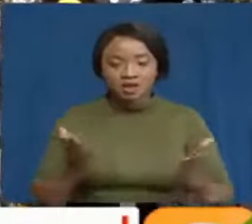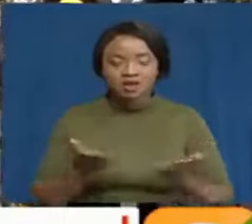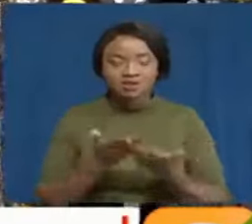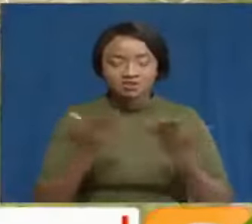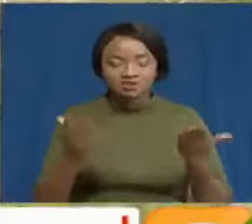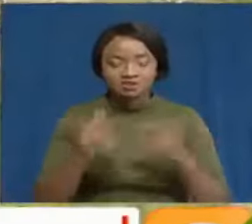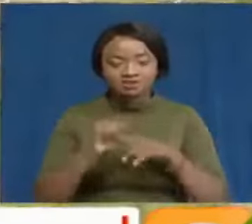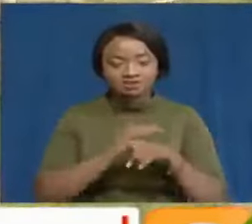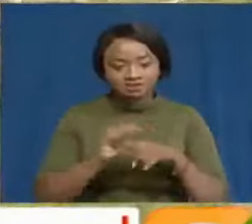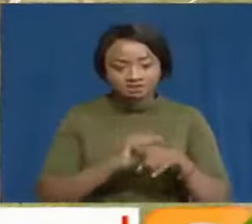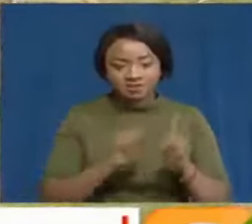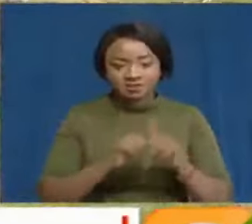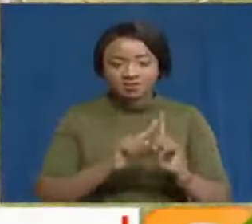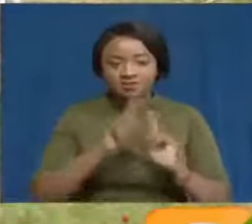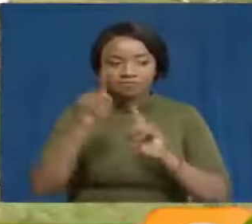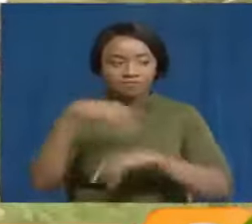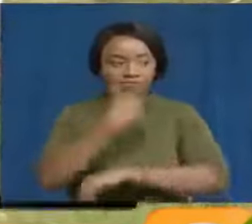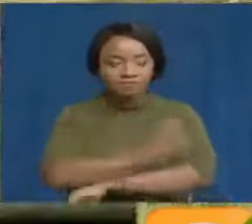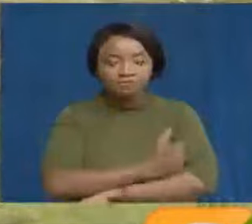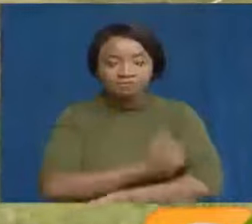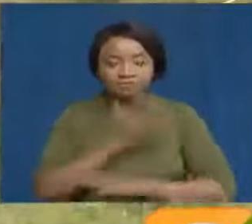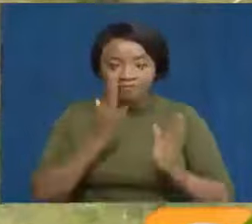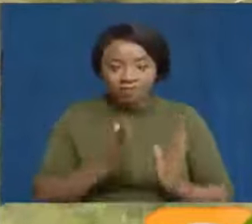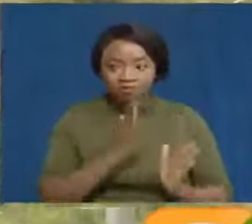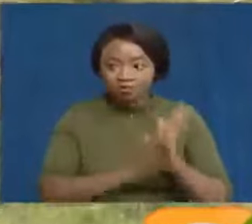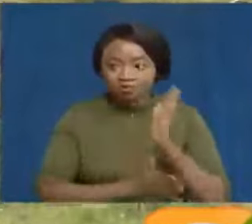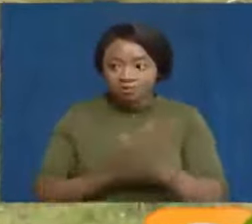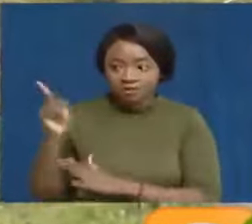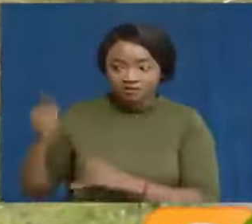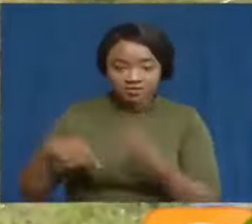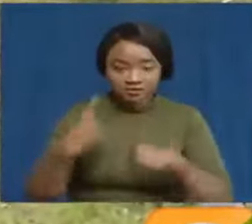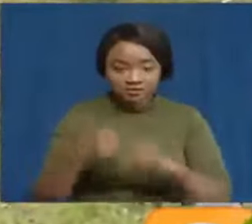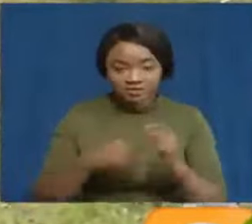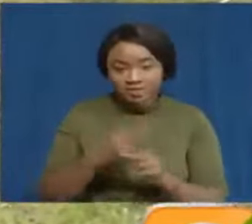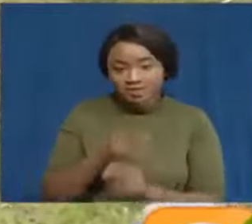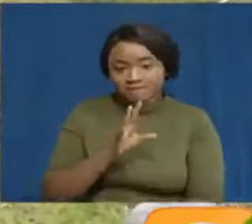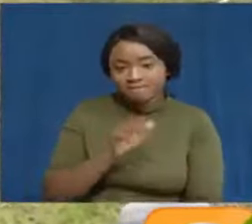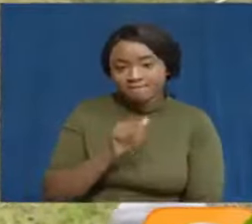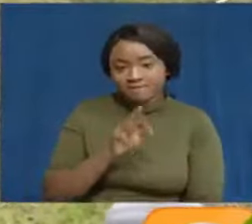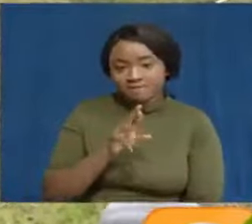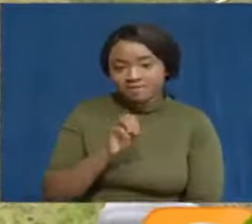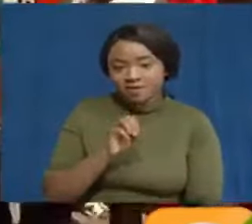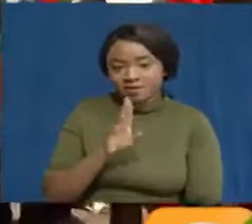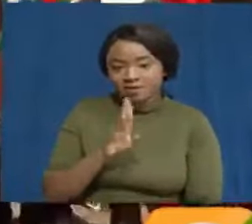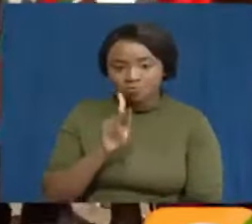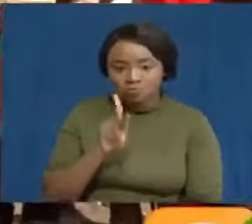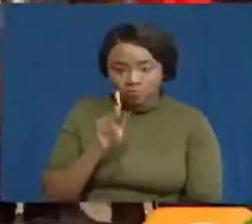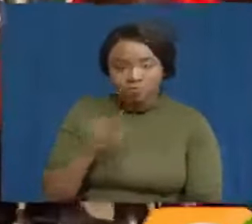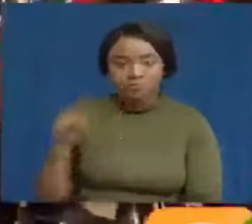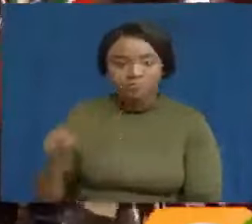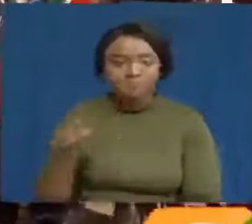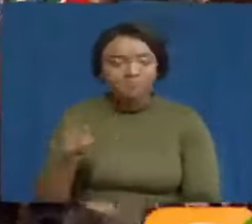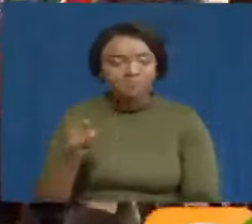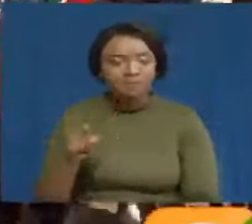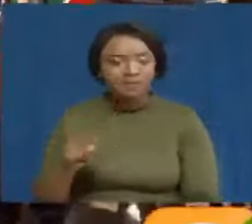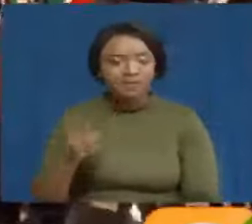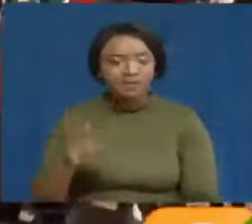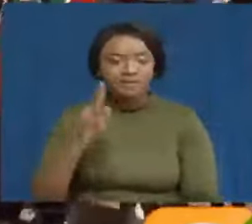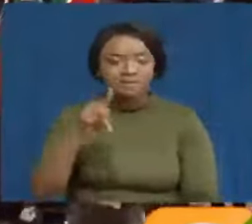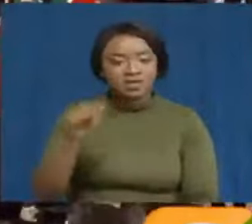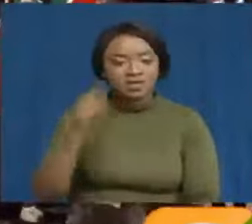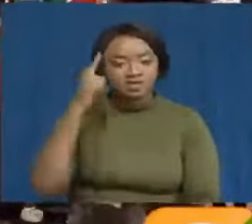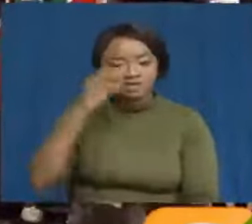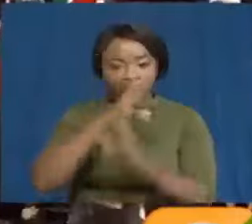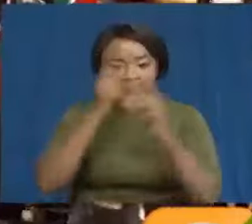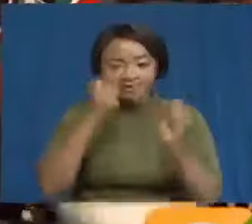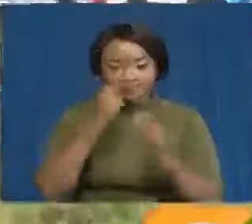you know go to school. Mwandalizi wa mbio hizo Faruku Kibeta, ambaye ni msaidizi wa rais, amesema mbio za mwaka huu zitakuwa